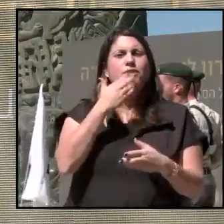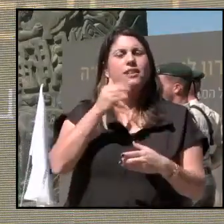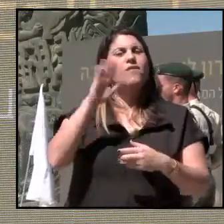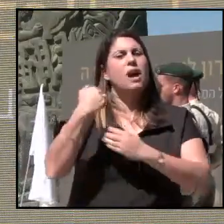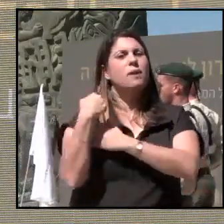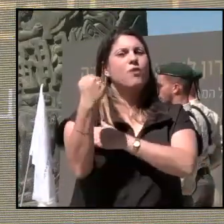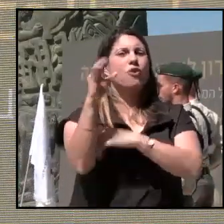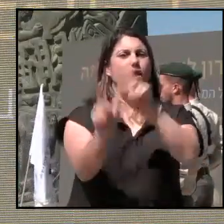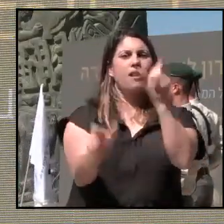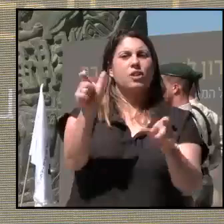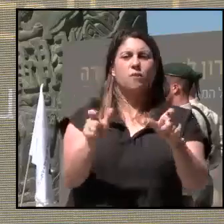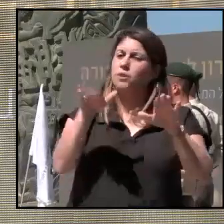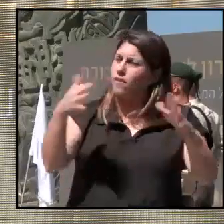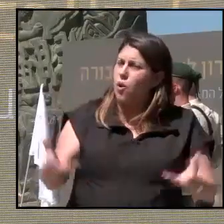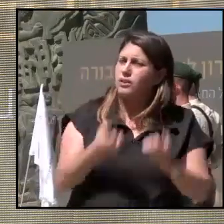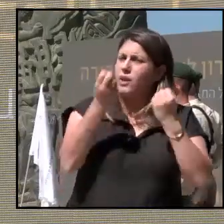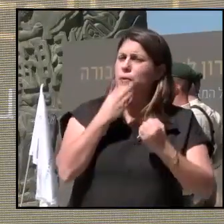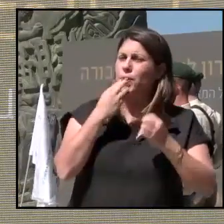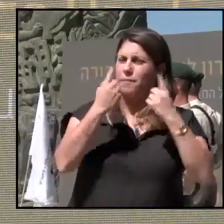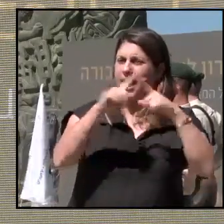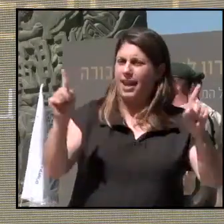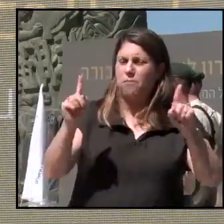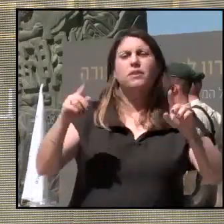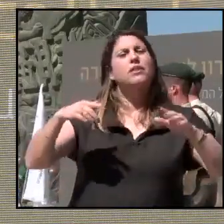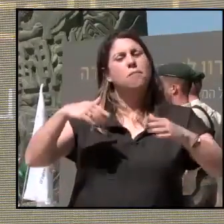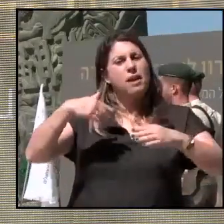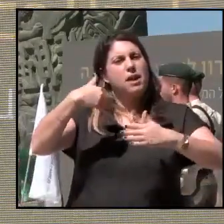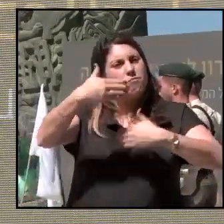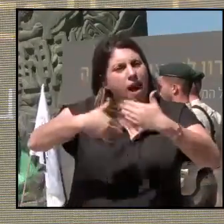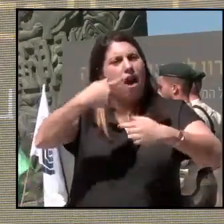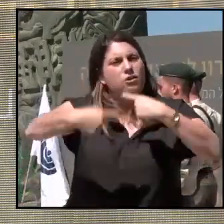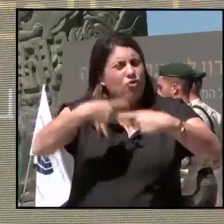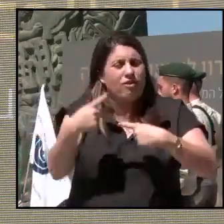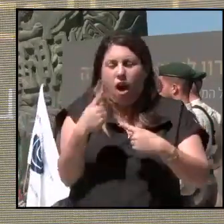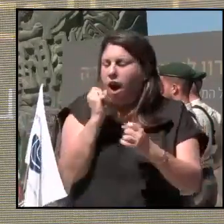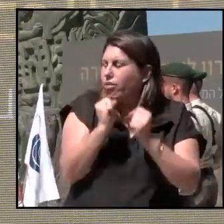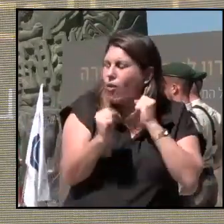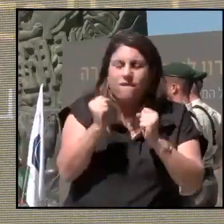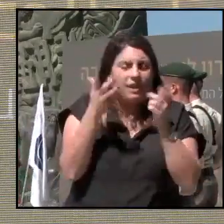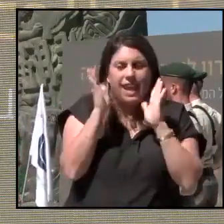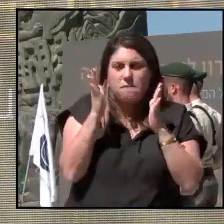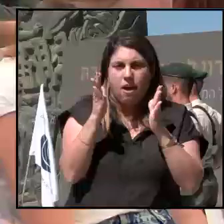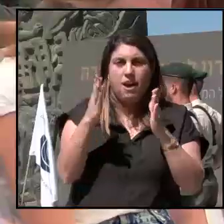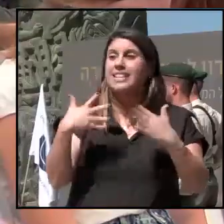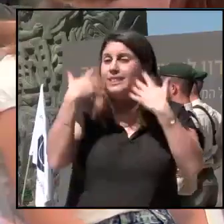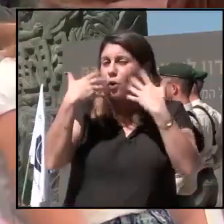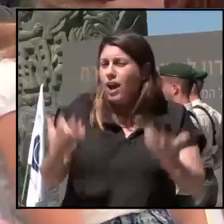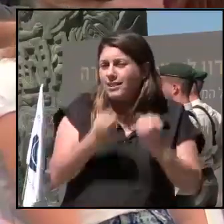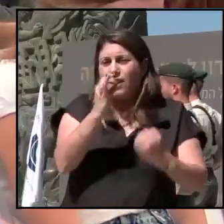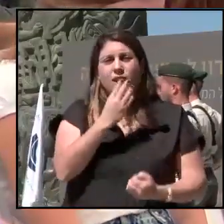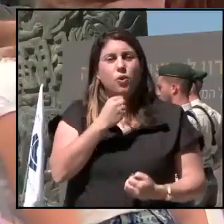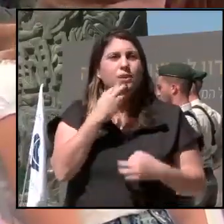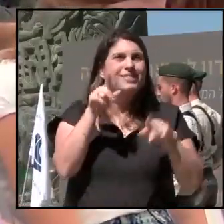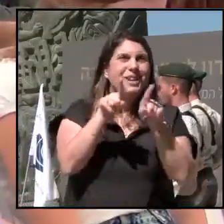אלו שאף הצילו יהודים אחרים במהלך שנות התופת והאימה. סיפורי הצלה של יהודים היו